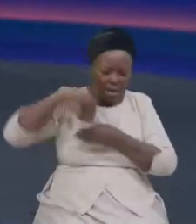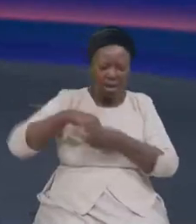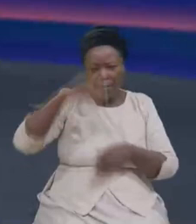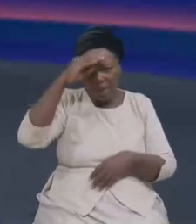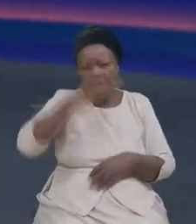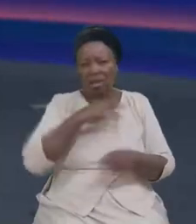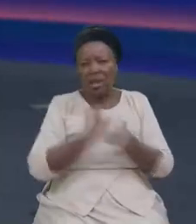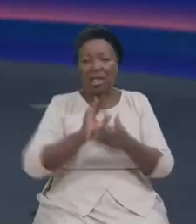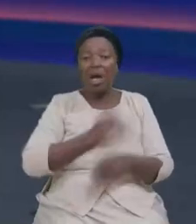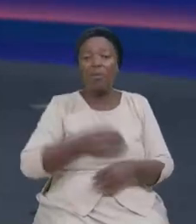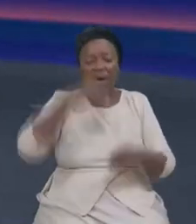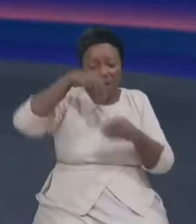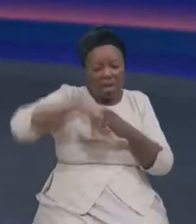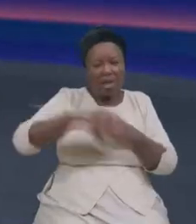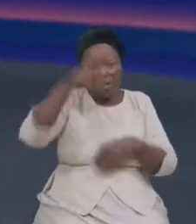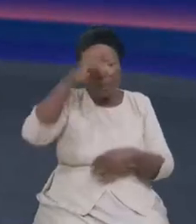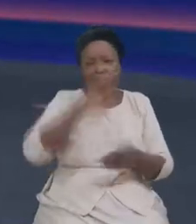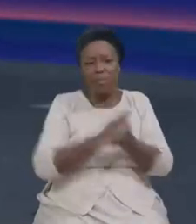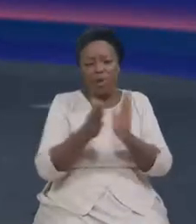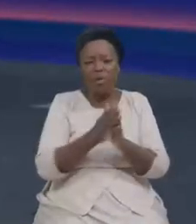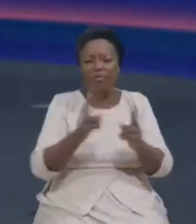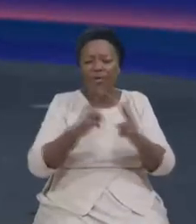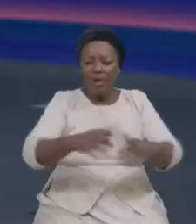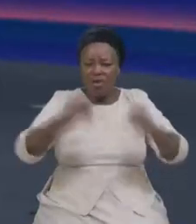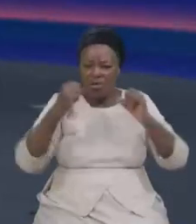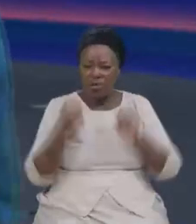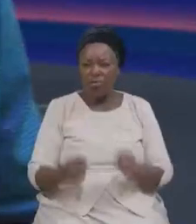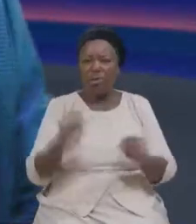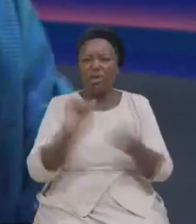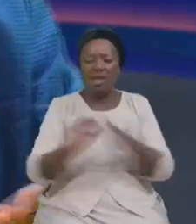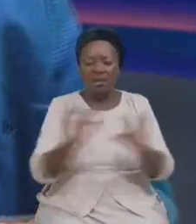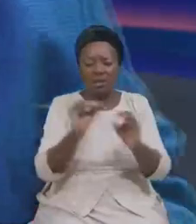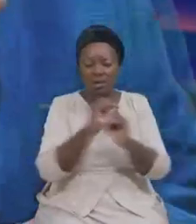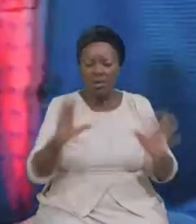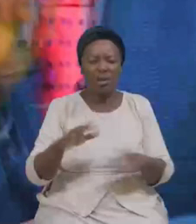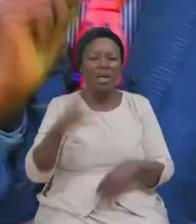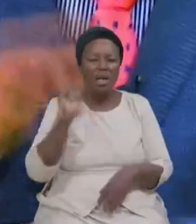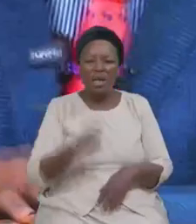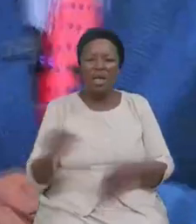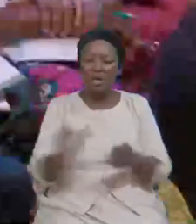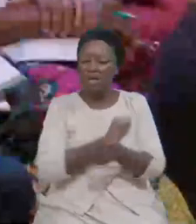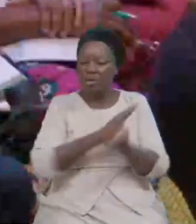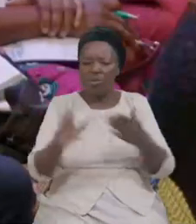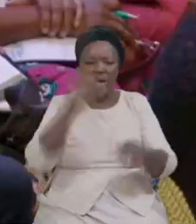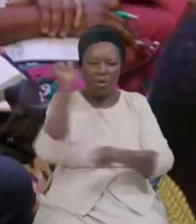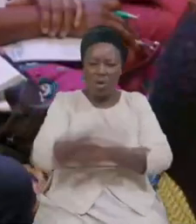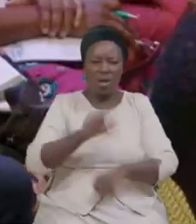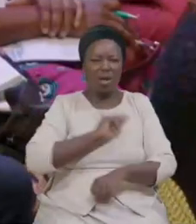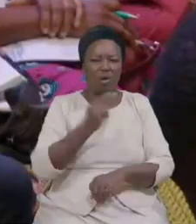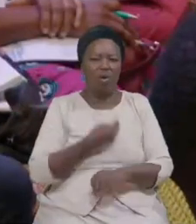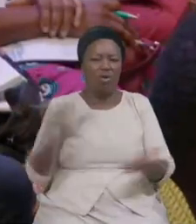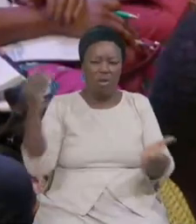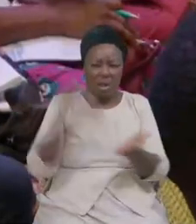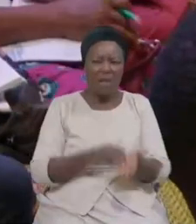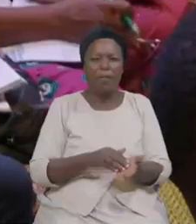homme intérieur soit si fort, pour que rien ne puisse nous vaincre. Voyons, David